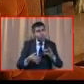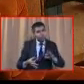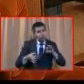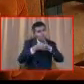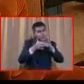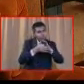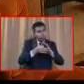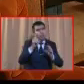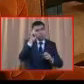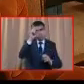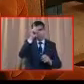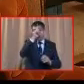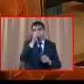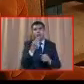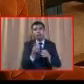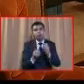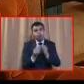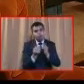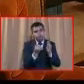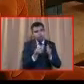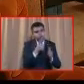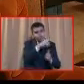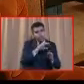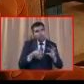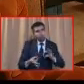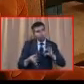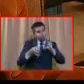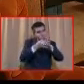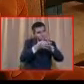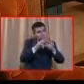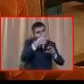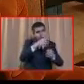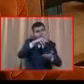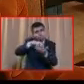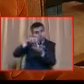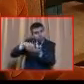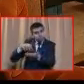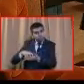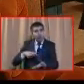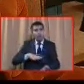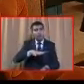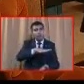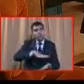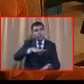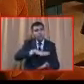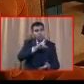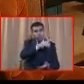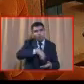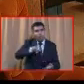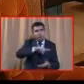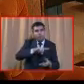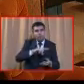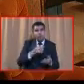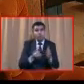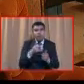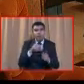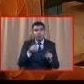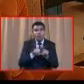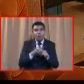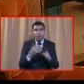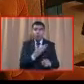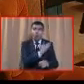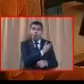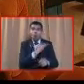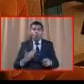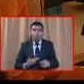قيد الإمضاء. كنبغي نخبر من خلالكم جميع الأقاليم نريد أن تكون معها اتفاقيات كعقدة. تغيرت الحكومة ولا بقات، وتغير